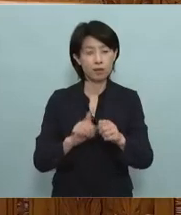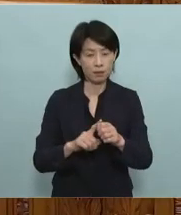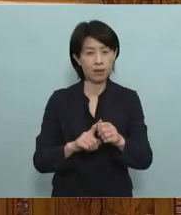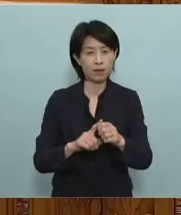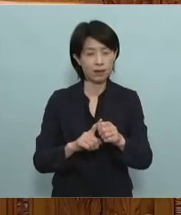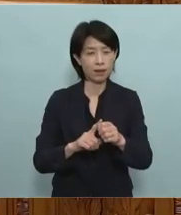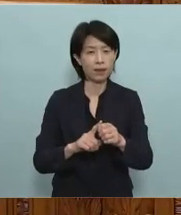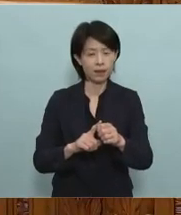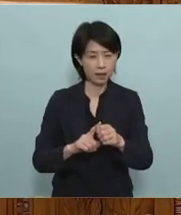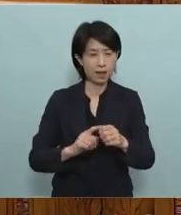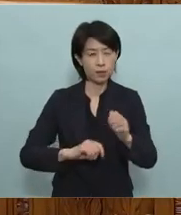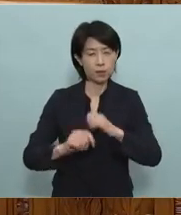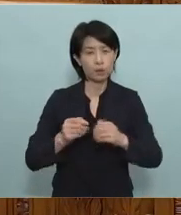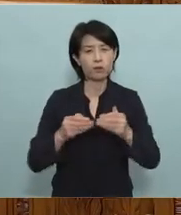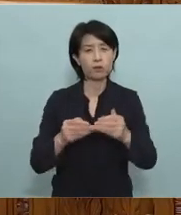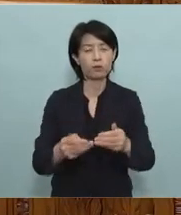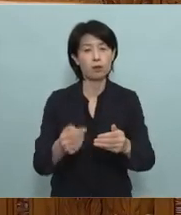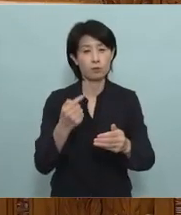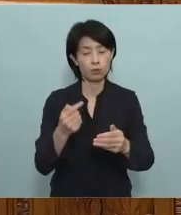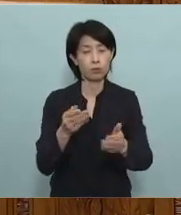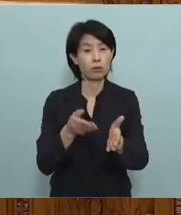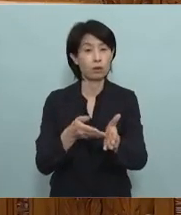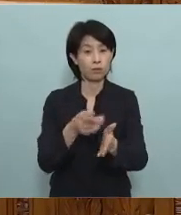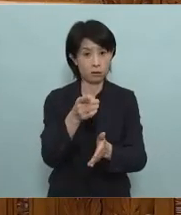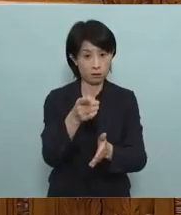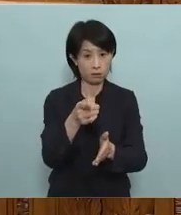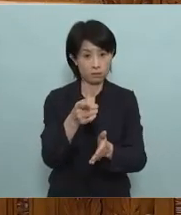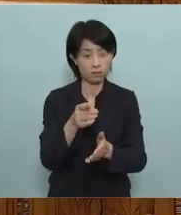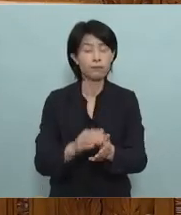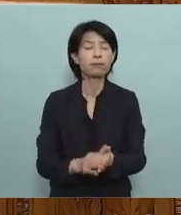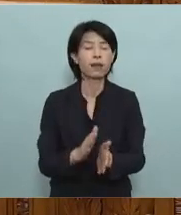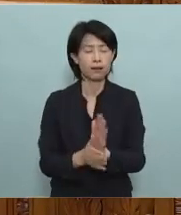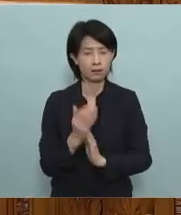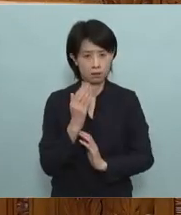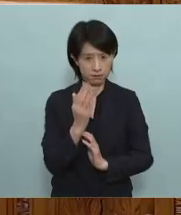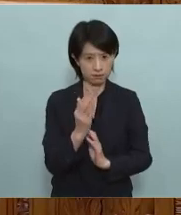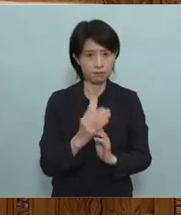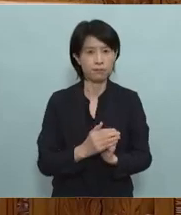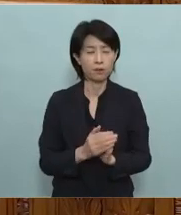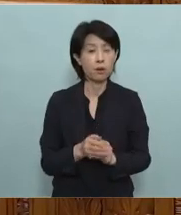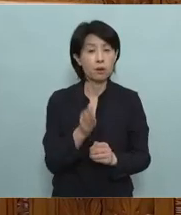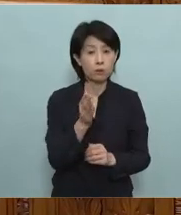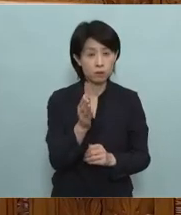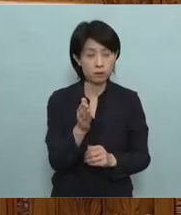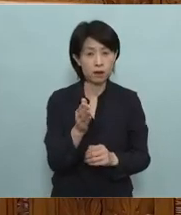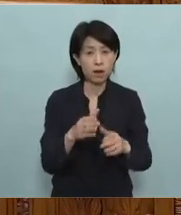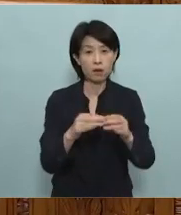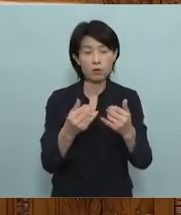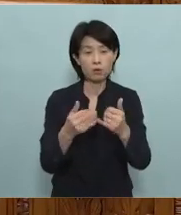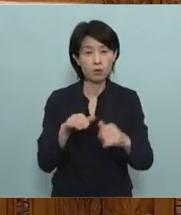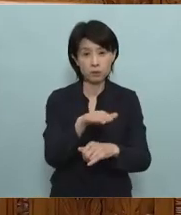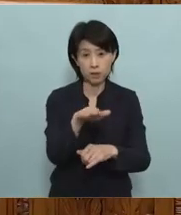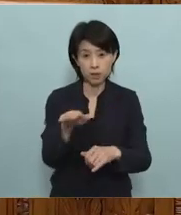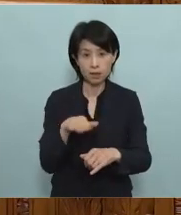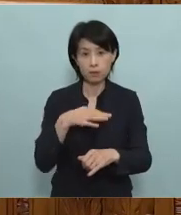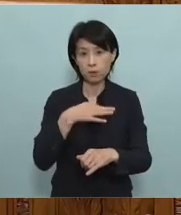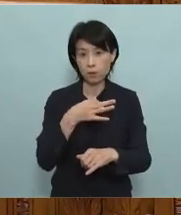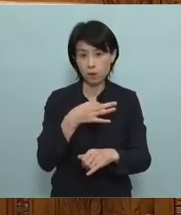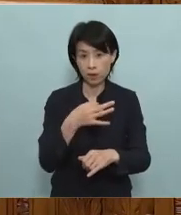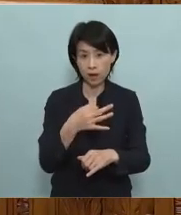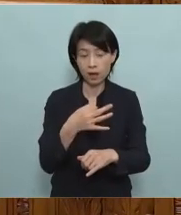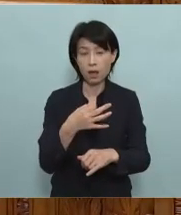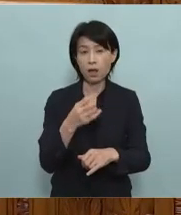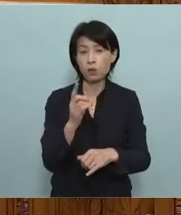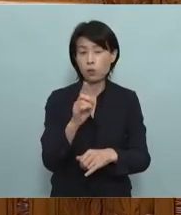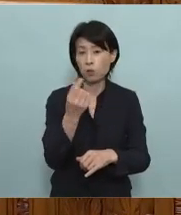を進めてまいりますと述べられました。そこでお尋ねします。総理は国民の皆様の声がどのよう